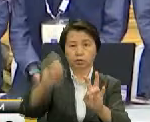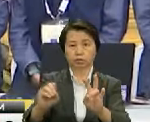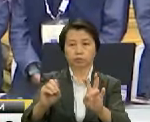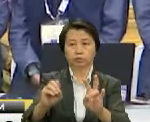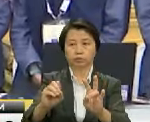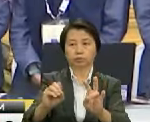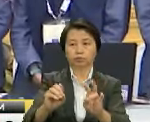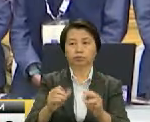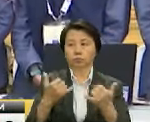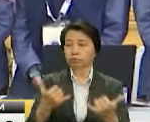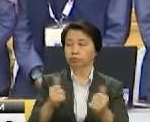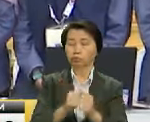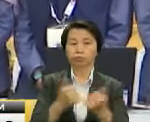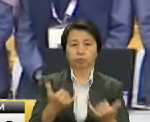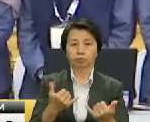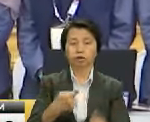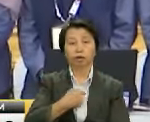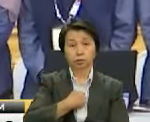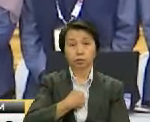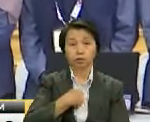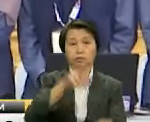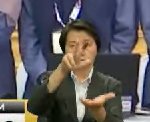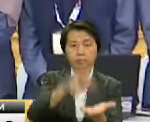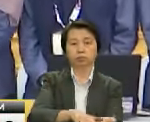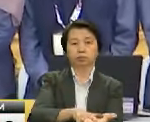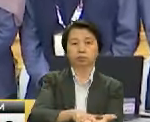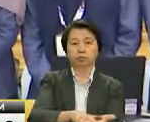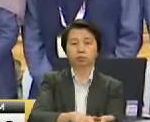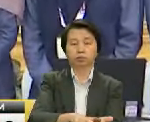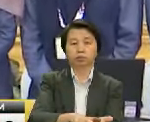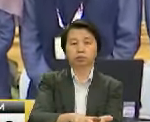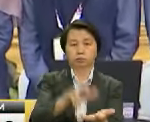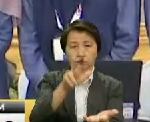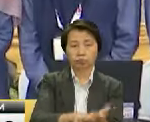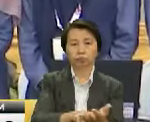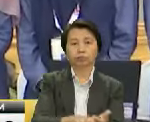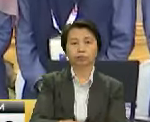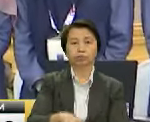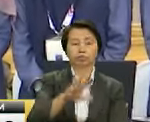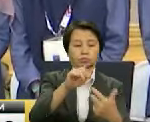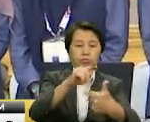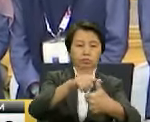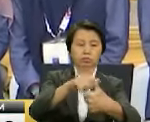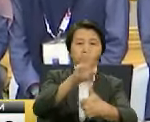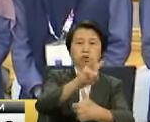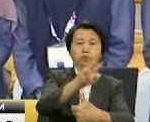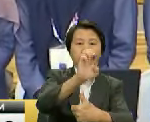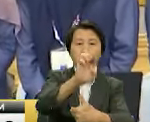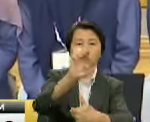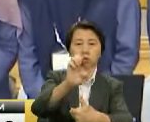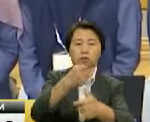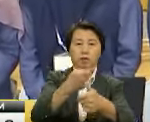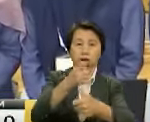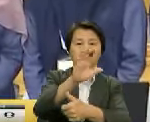77.2%. Dengan ini, saya mengisytiharkan bahawa Wi Ka Siong